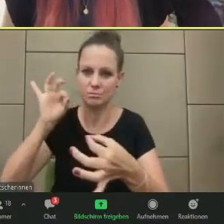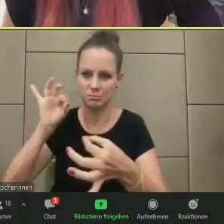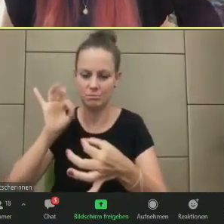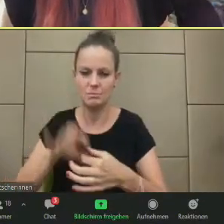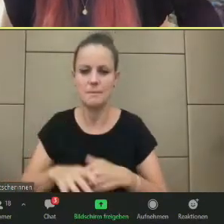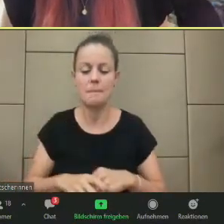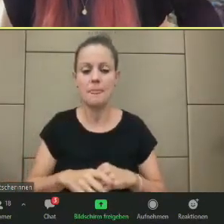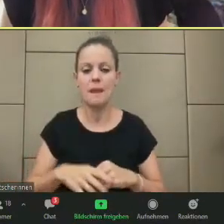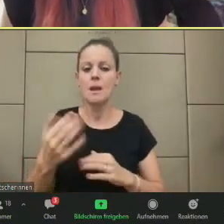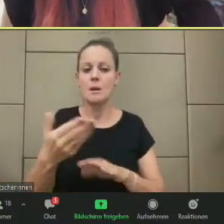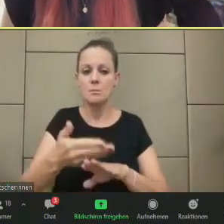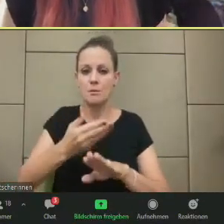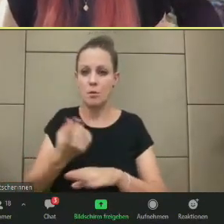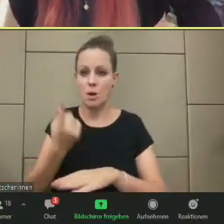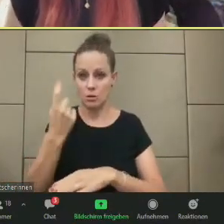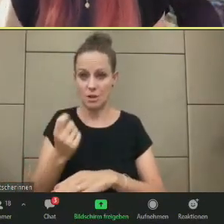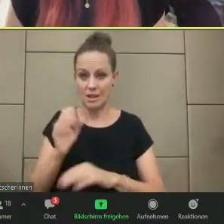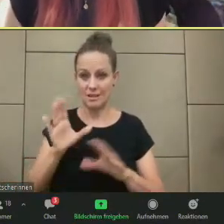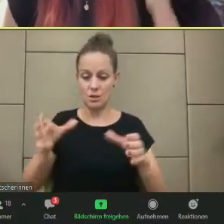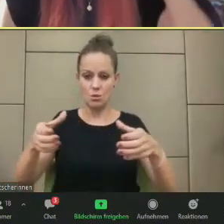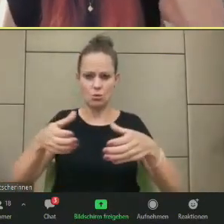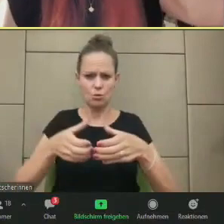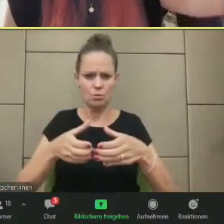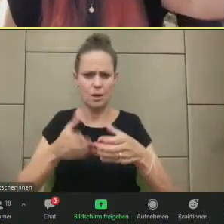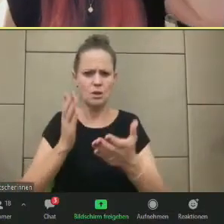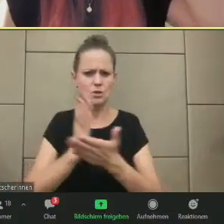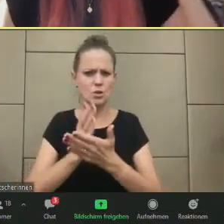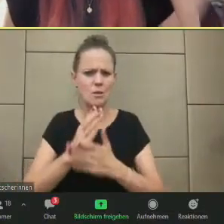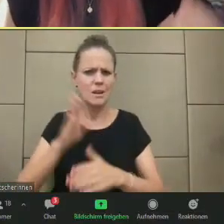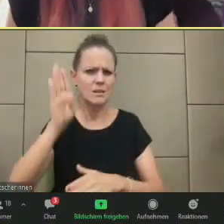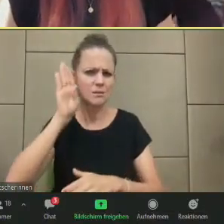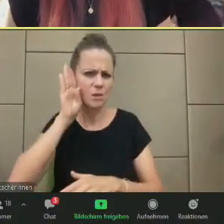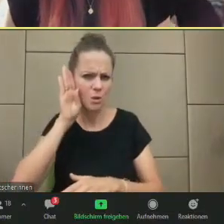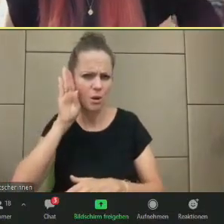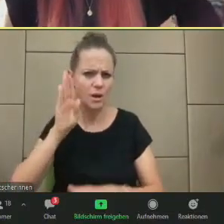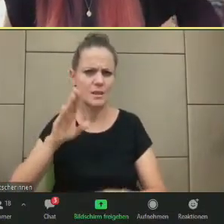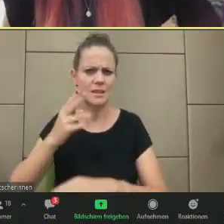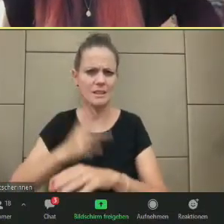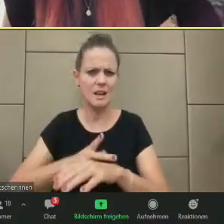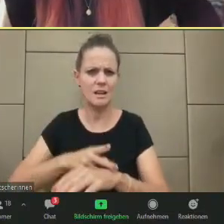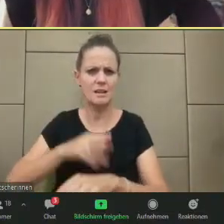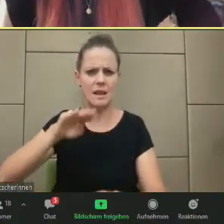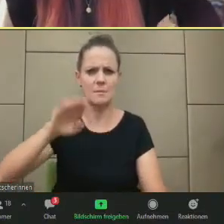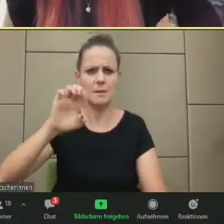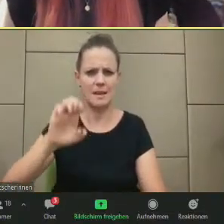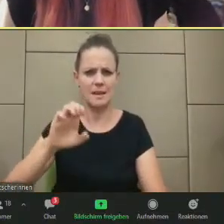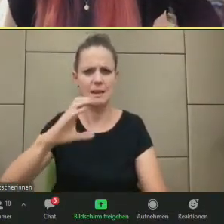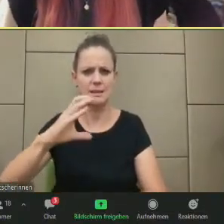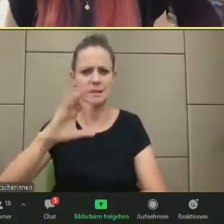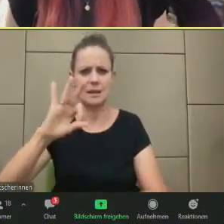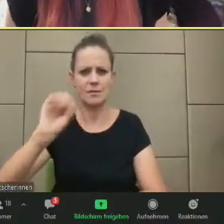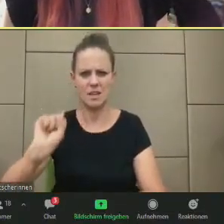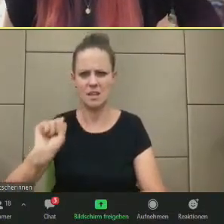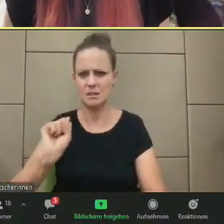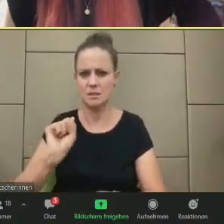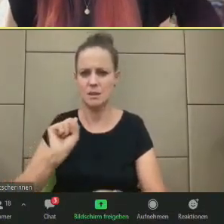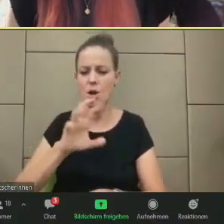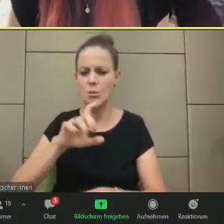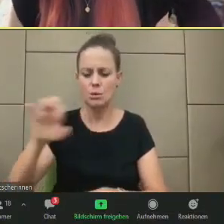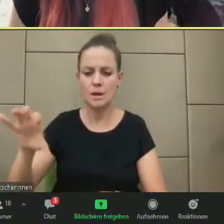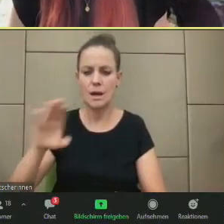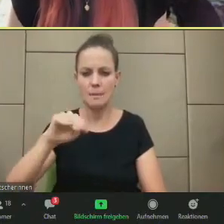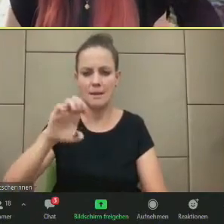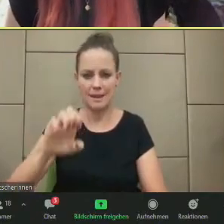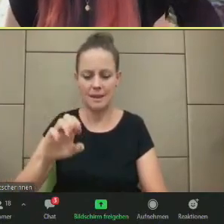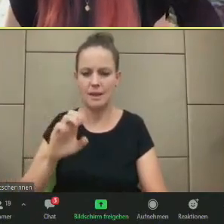interessieren, wer in dieser Gruppe hat denn schon einmal was von der Krankheit ME/CFS gehört? Ich verrate vielleicht noch, wofür die Buchstaben stehen. Also ME